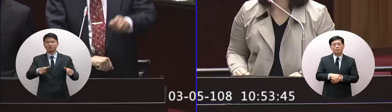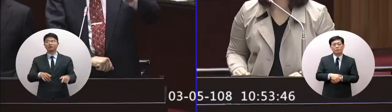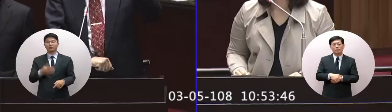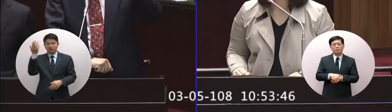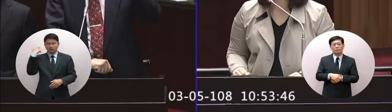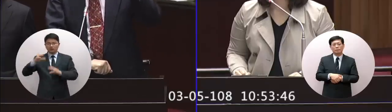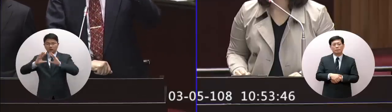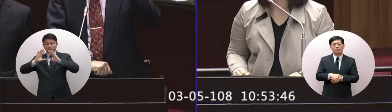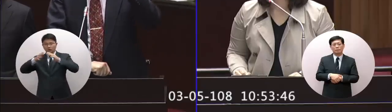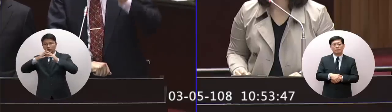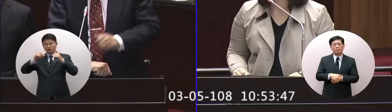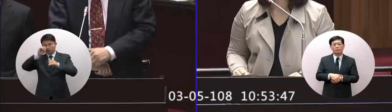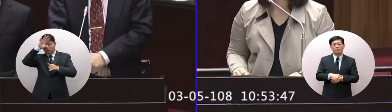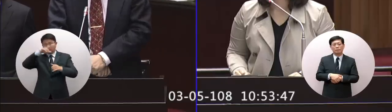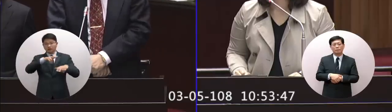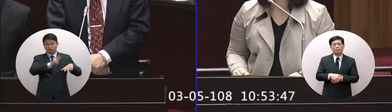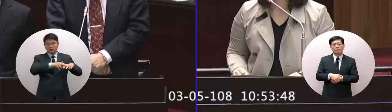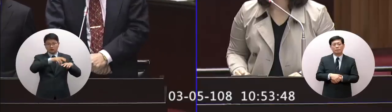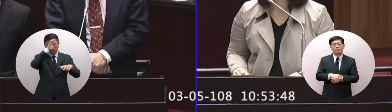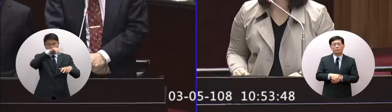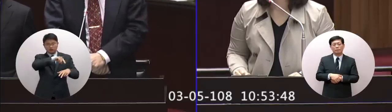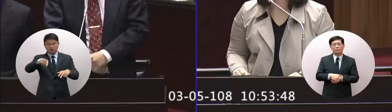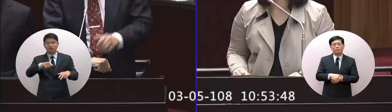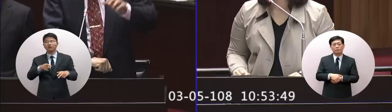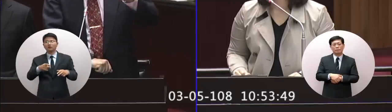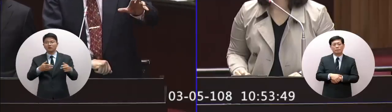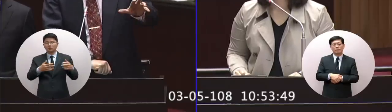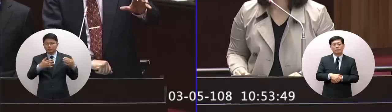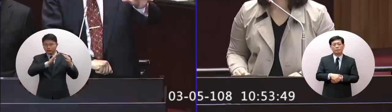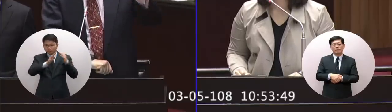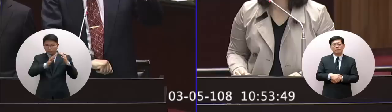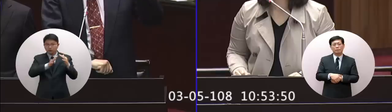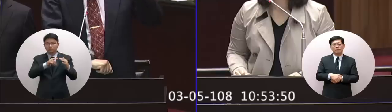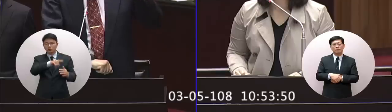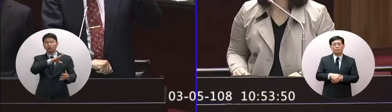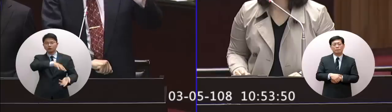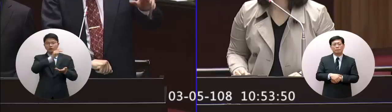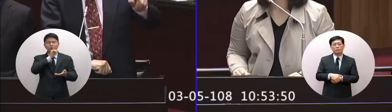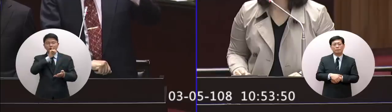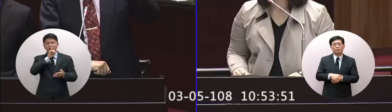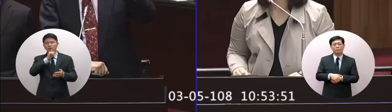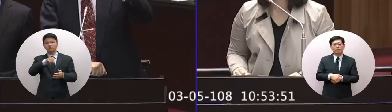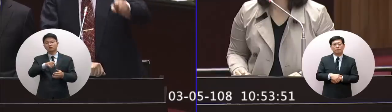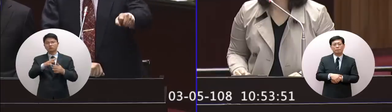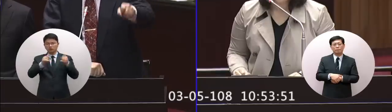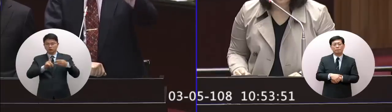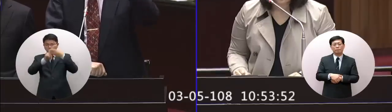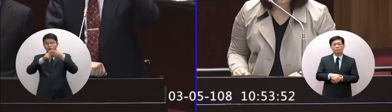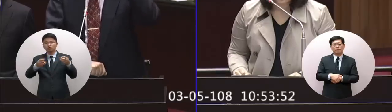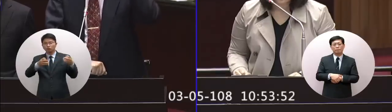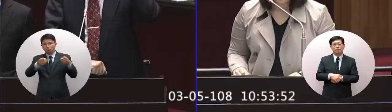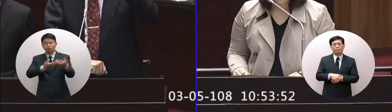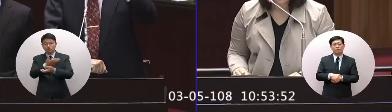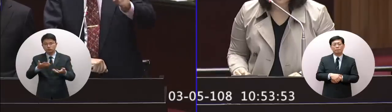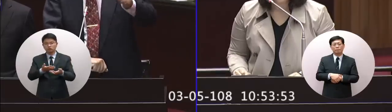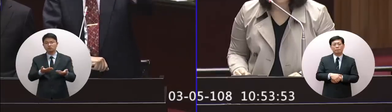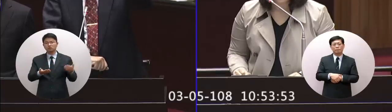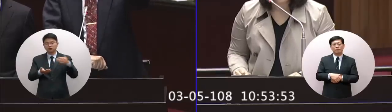候，就老共就提出了民主协商，这个民主协商后来就转换今天的他